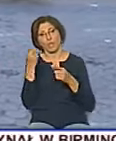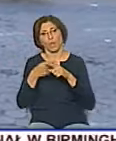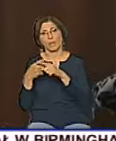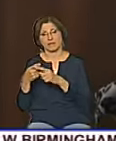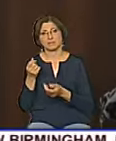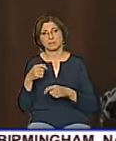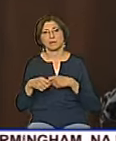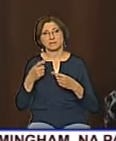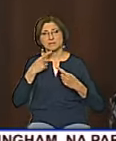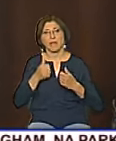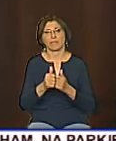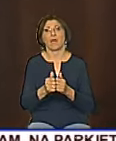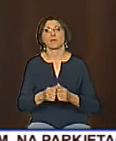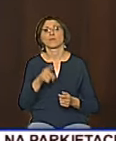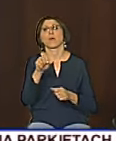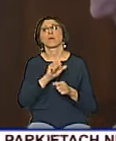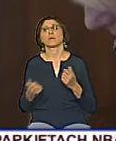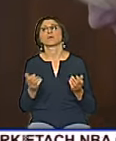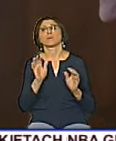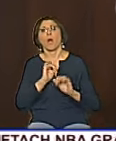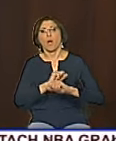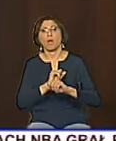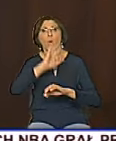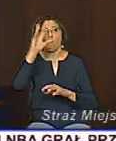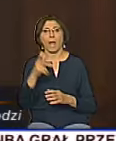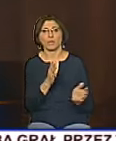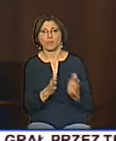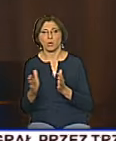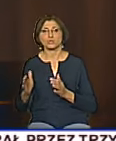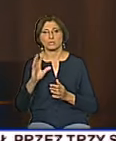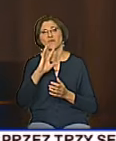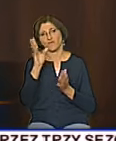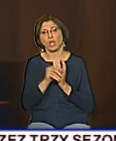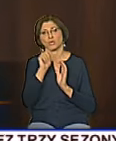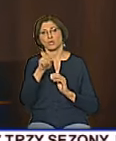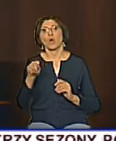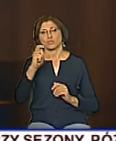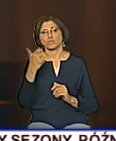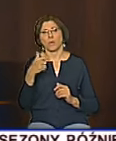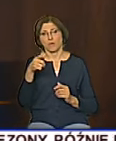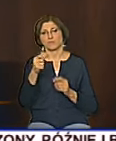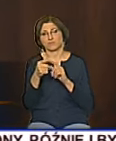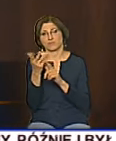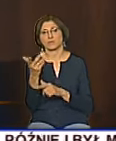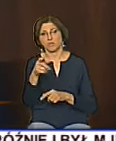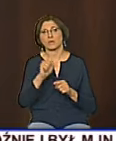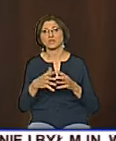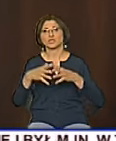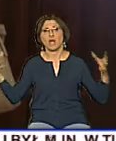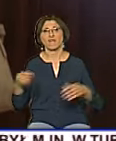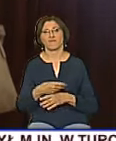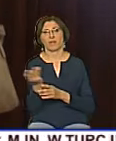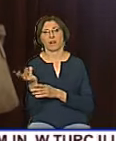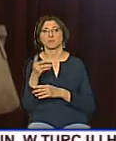zadania mamy ochronę ładu porządku i wszystko co co dalej z tego wynika to jest bardzo szeroki tutaj